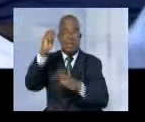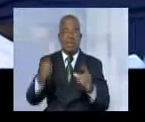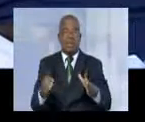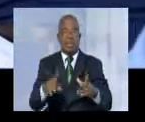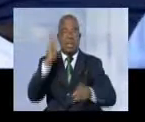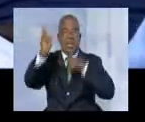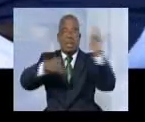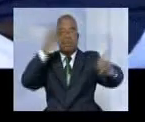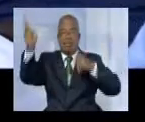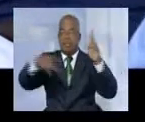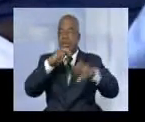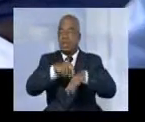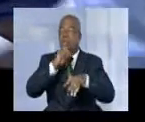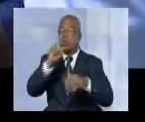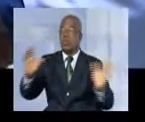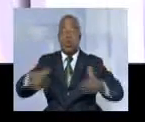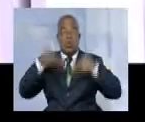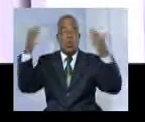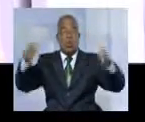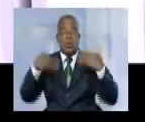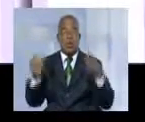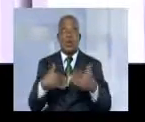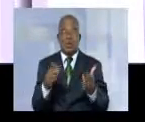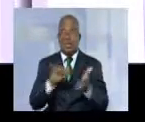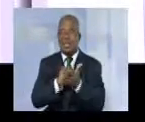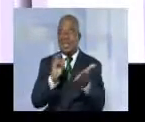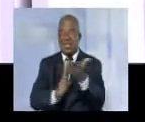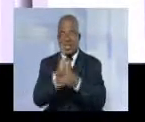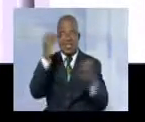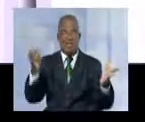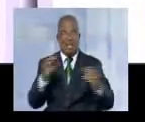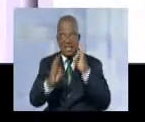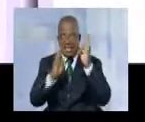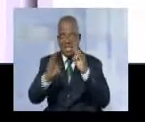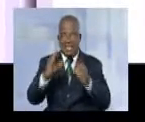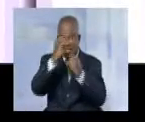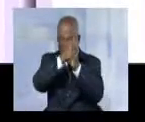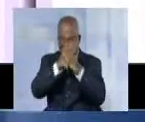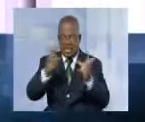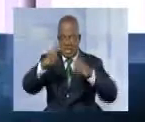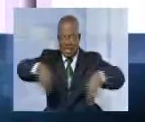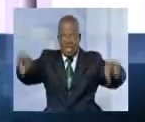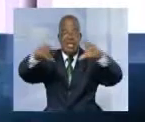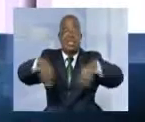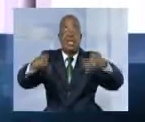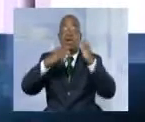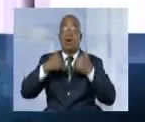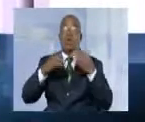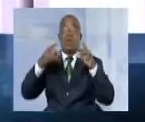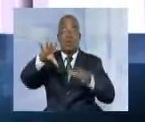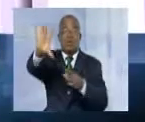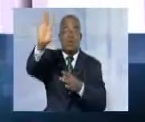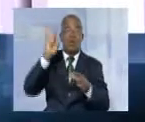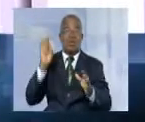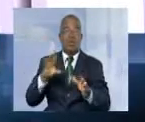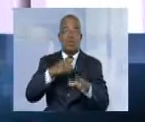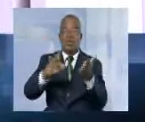apprécient les efforts des chercheurs. Si les chercheurs ont trouvé des médicaments, ils doivent plus travailler pour trouver certaines choses encore, pour qu'il n'y